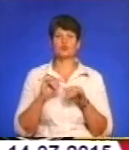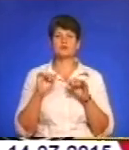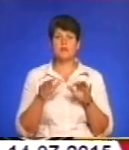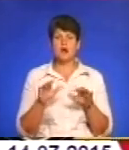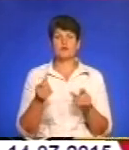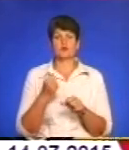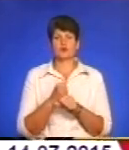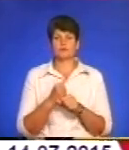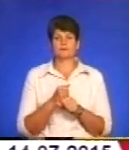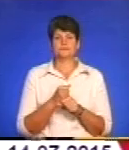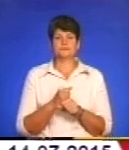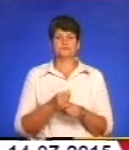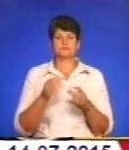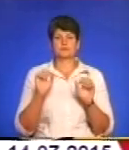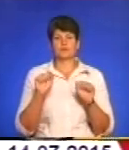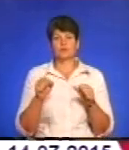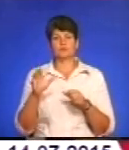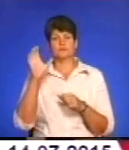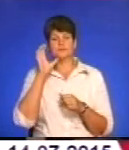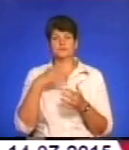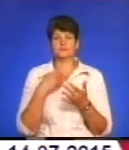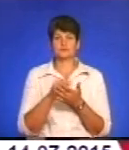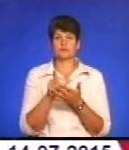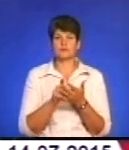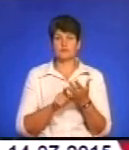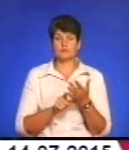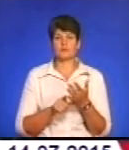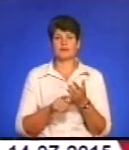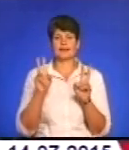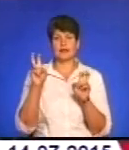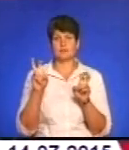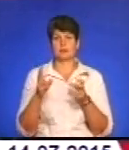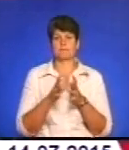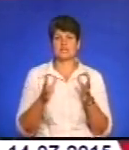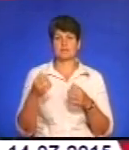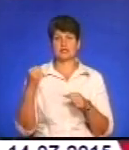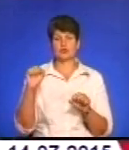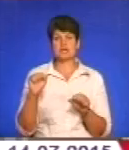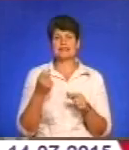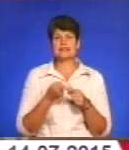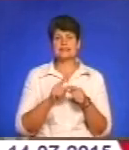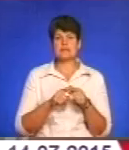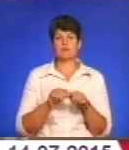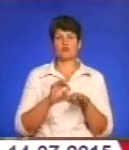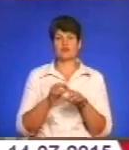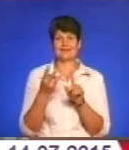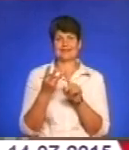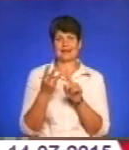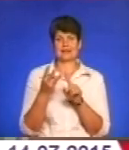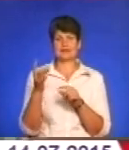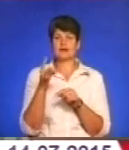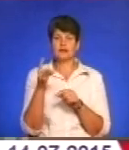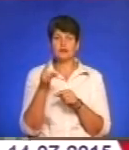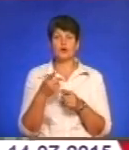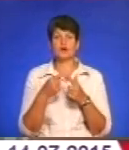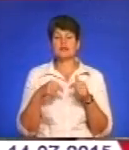охочим своїми чудовими творами. Тематика поезії здебільшого патріотична. Таке творче зібрання проводять втретє. Організатор заходу,